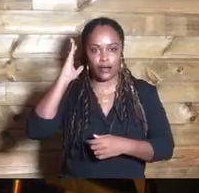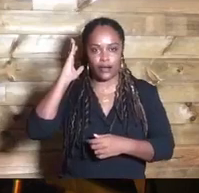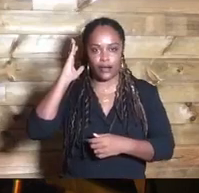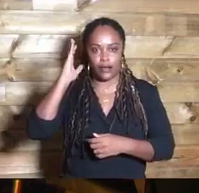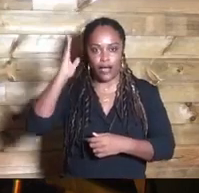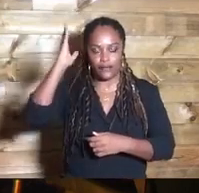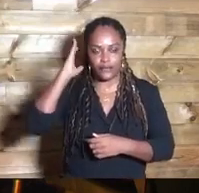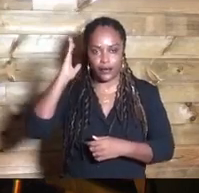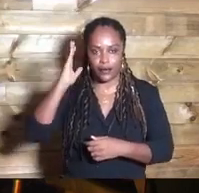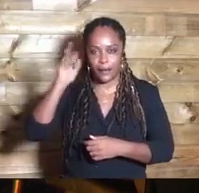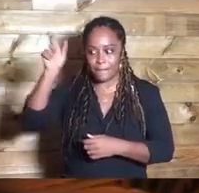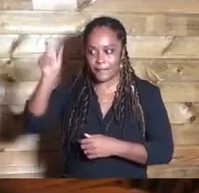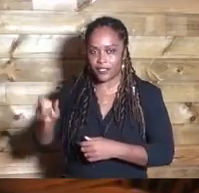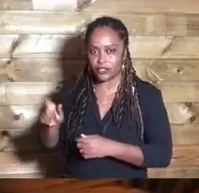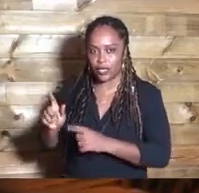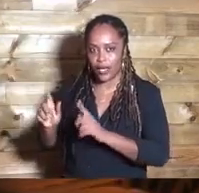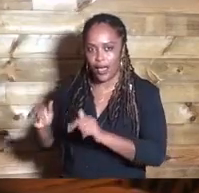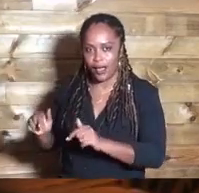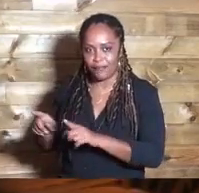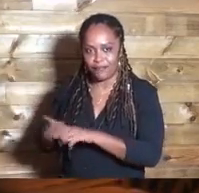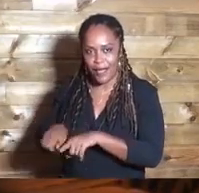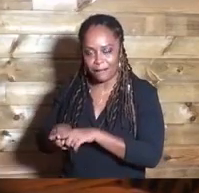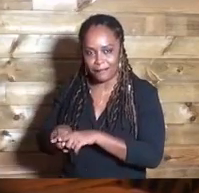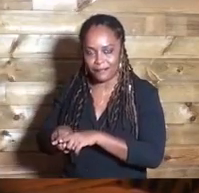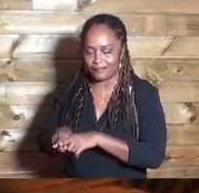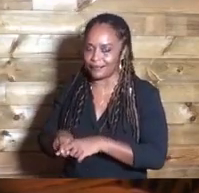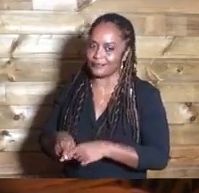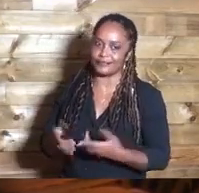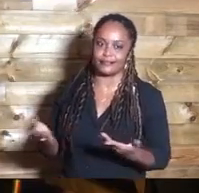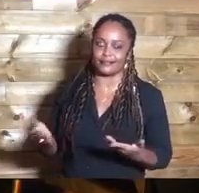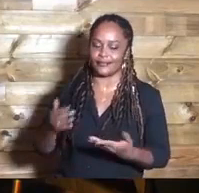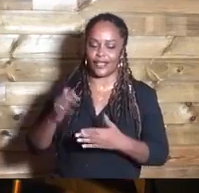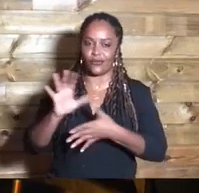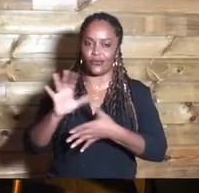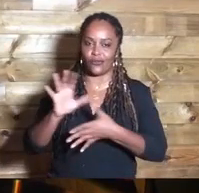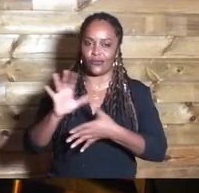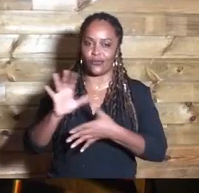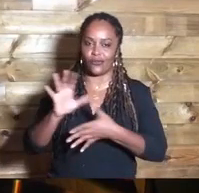longtemps, t'es plus avancée que ça.